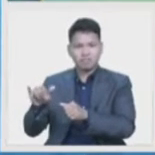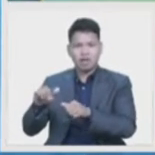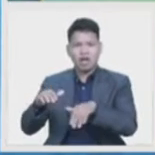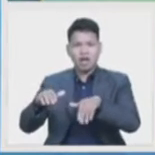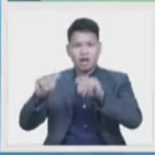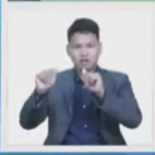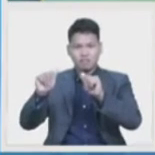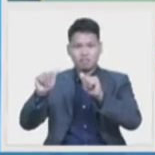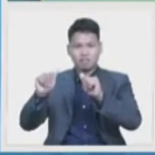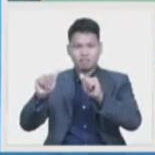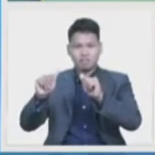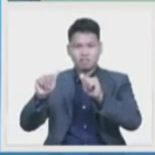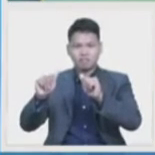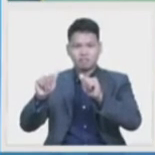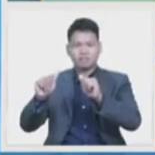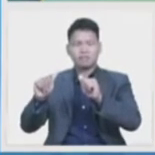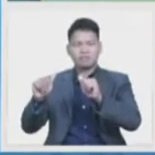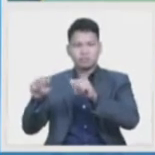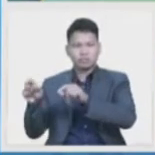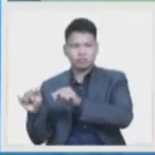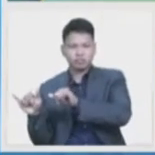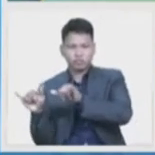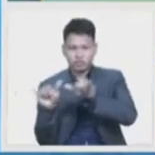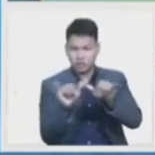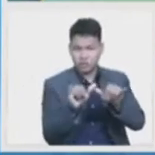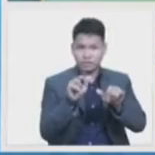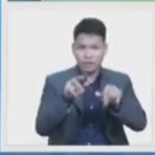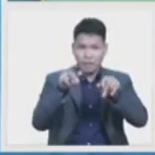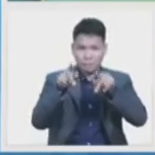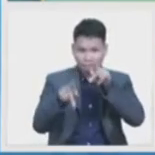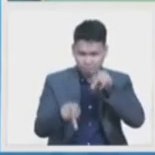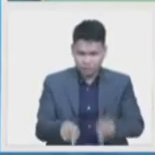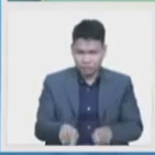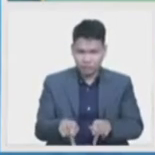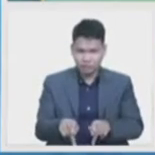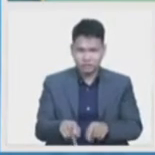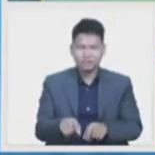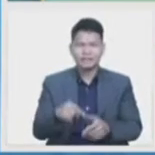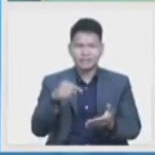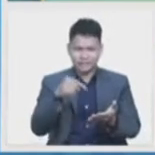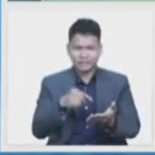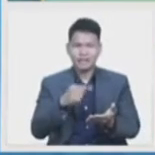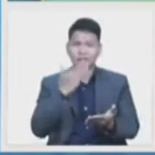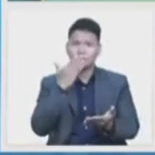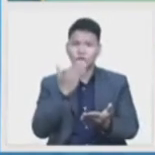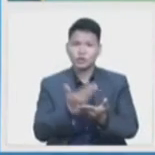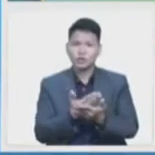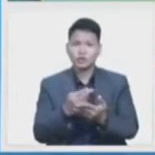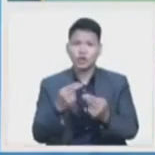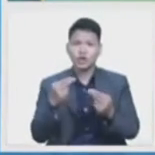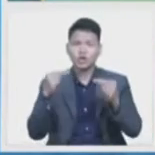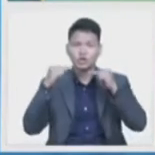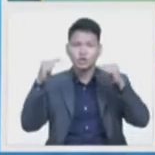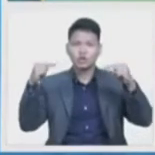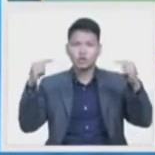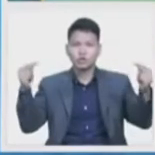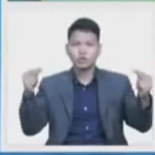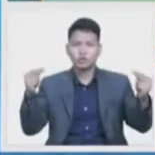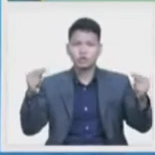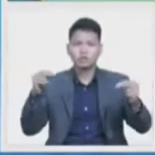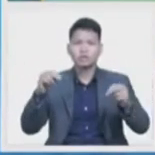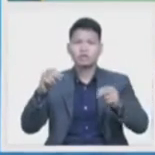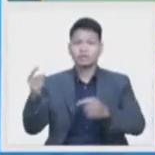iyang pagkaisama sa tao. Mga kagilaan, this is the good news. Christ came aron maisama ka